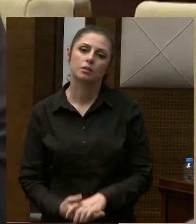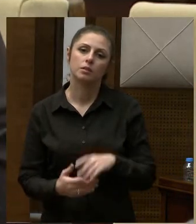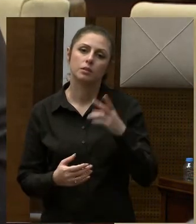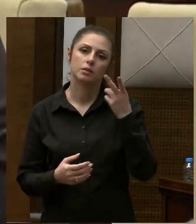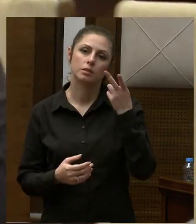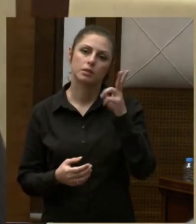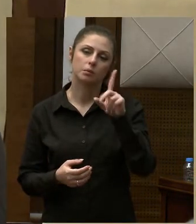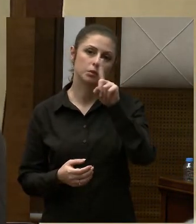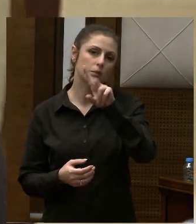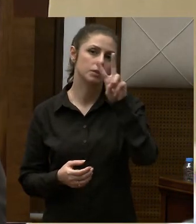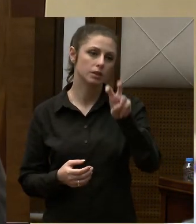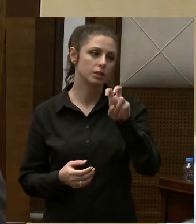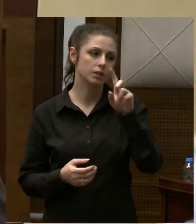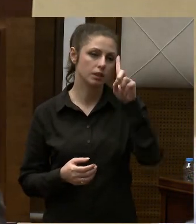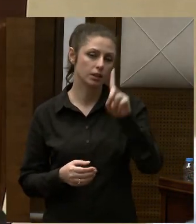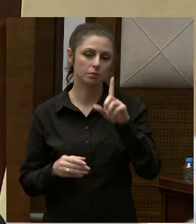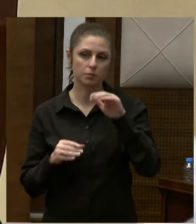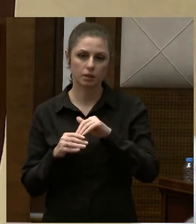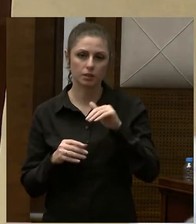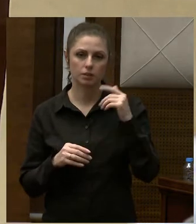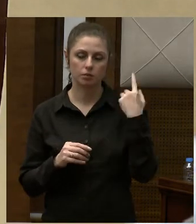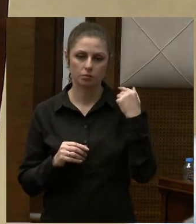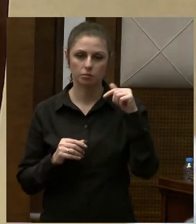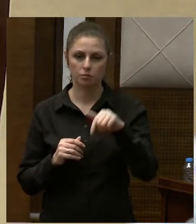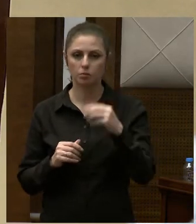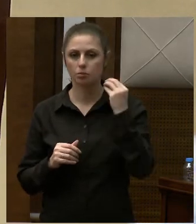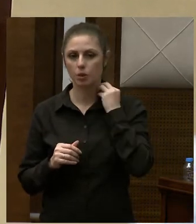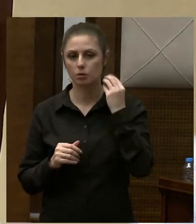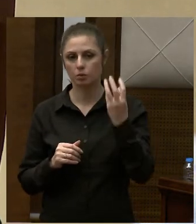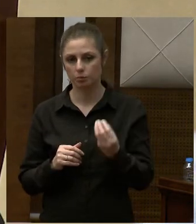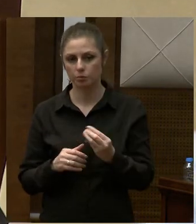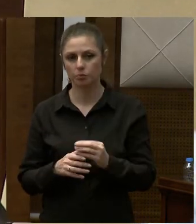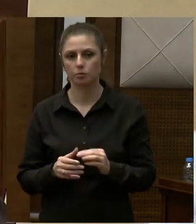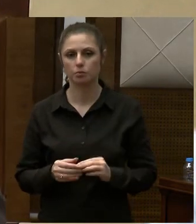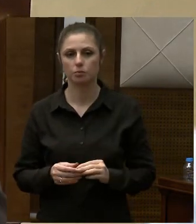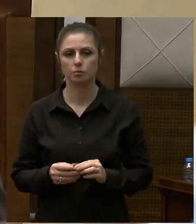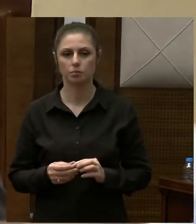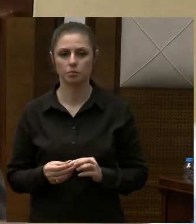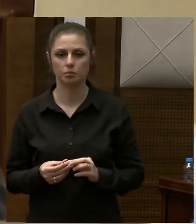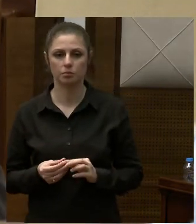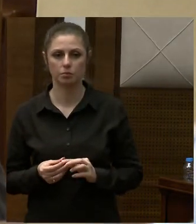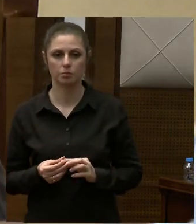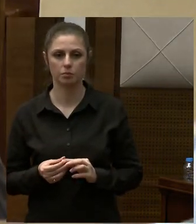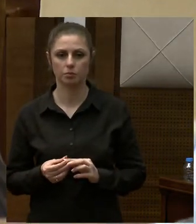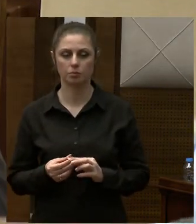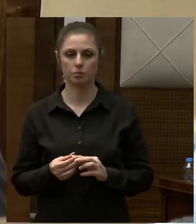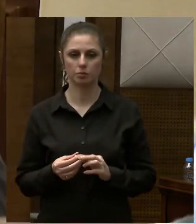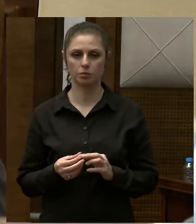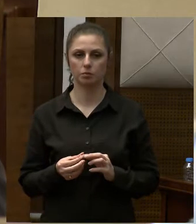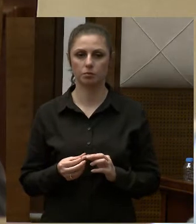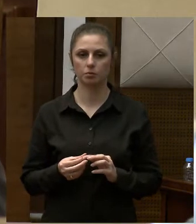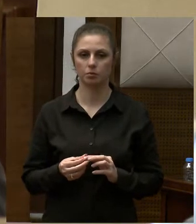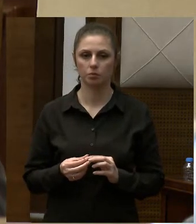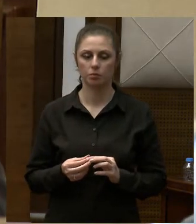2018'in ilk meclisi dün bir, bugün iki. Borçlanma. Gelir gelmez borçlanma olunca tabii ki mali işlerimizi burada başarısız bulduğumuzu söylemeye gerek